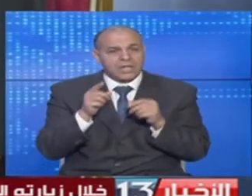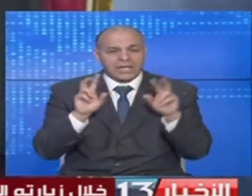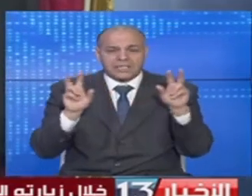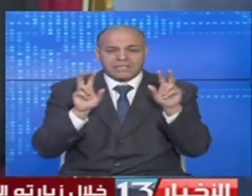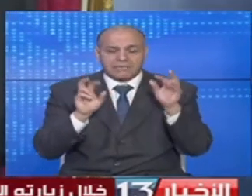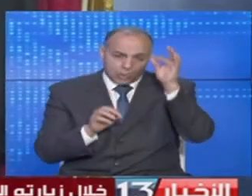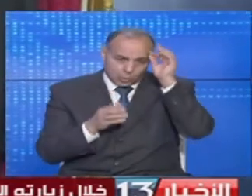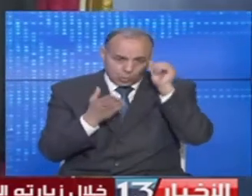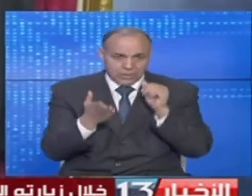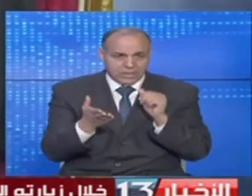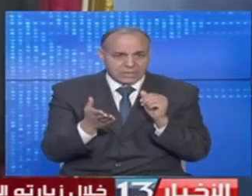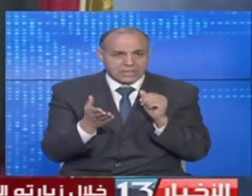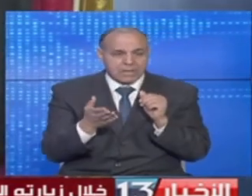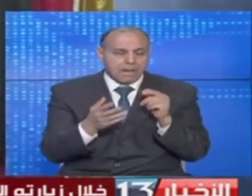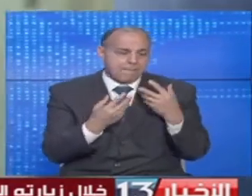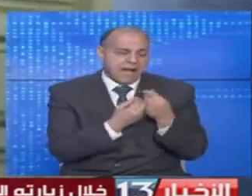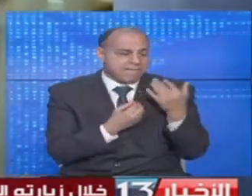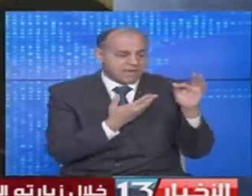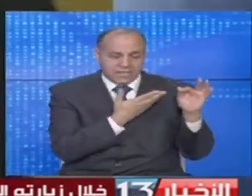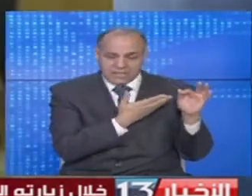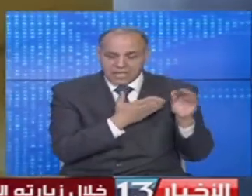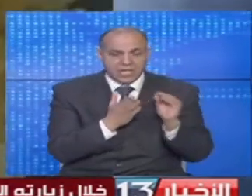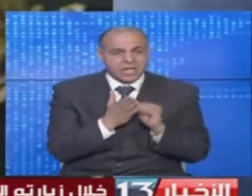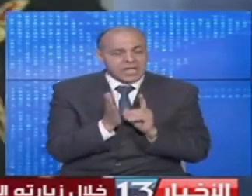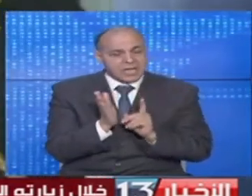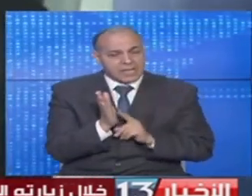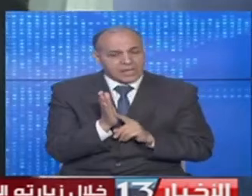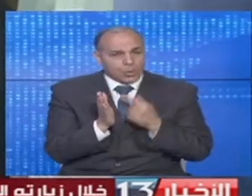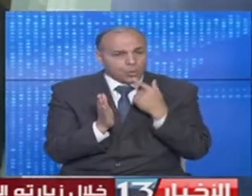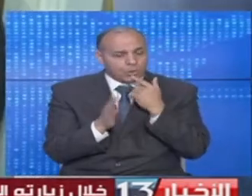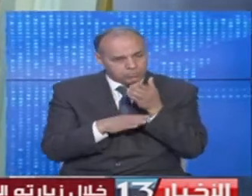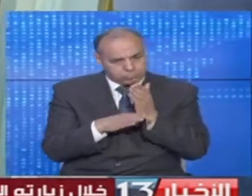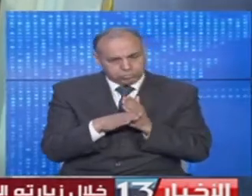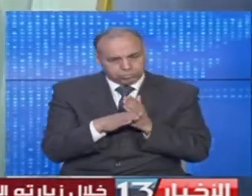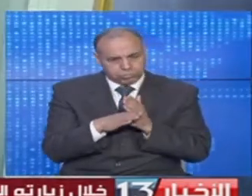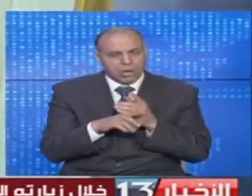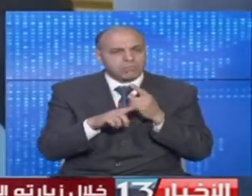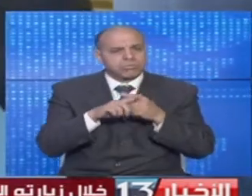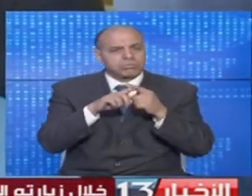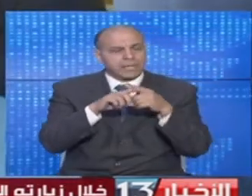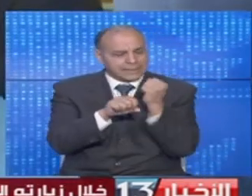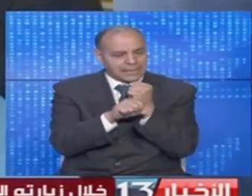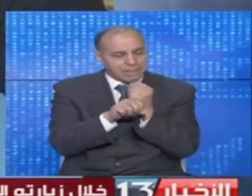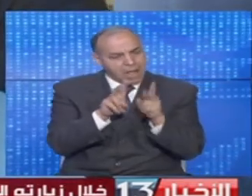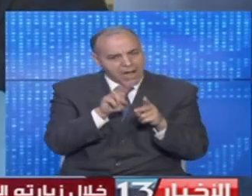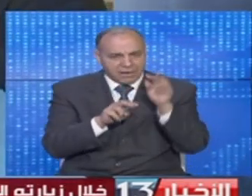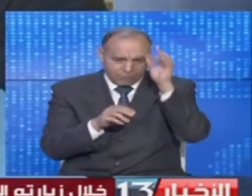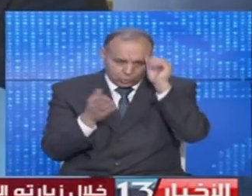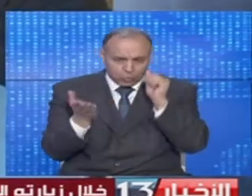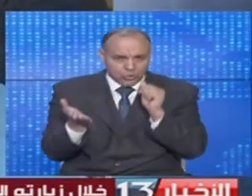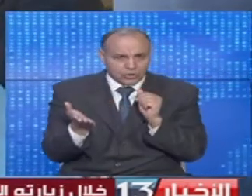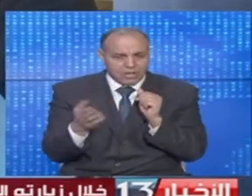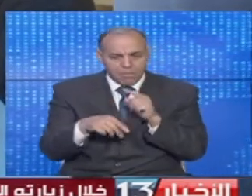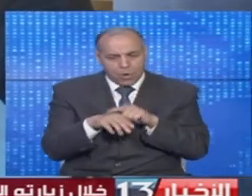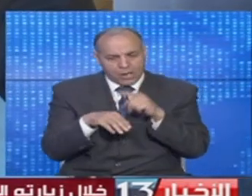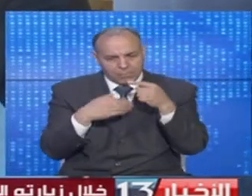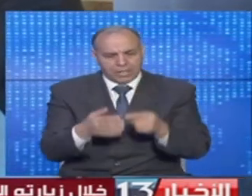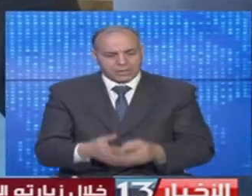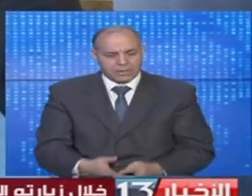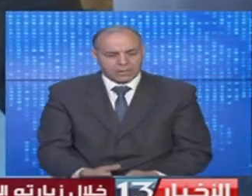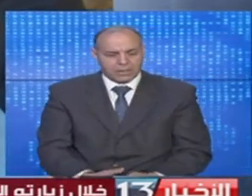للتلفزة التونسية أن الجانب الفرنسي جدد تأكيده واستعداده لمضاعفة استثماراته في تونس في الفترة